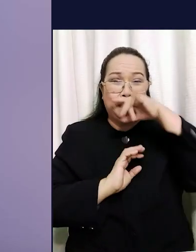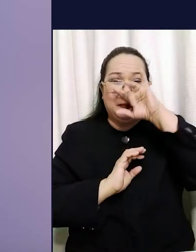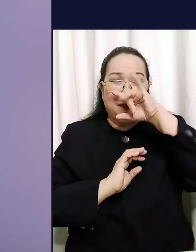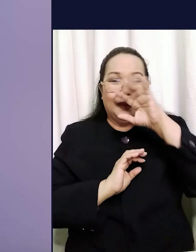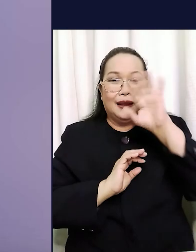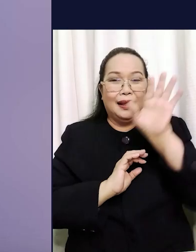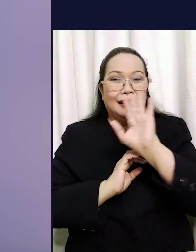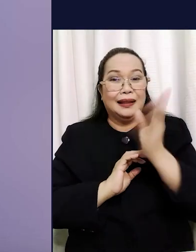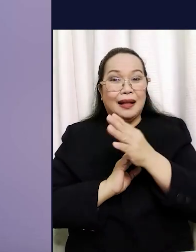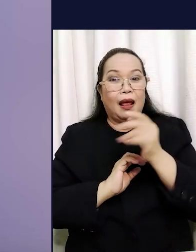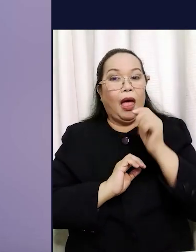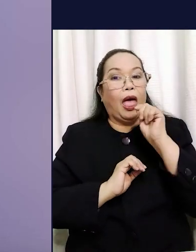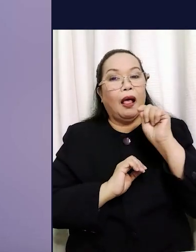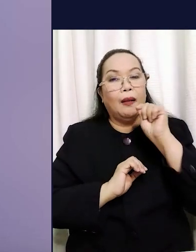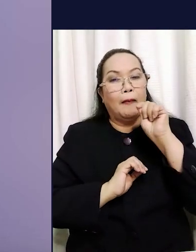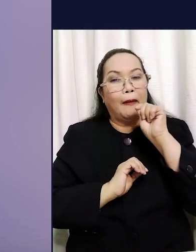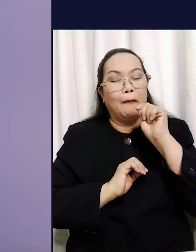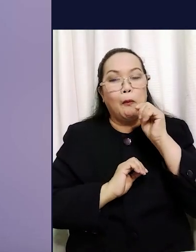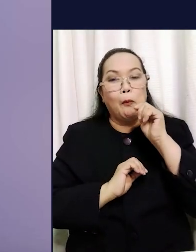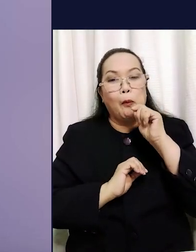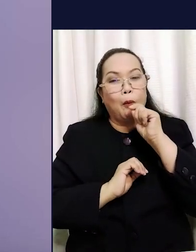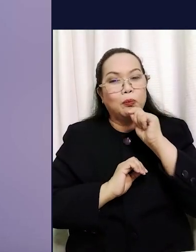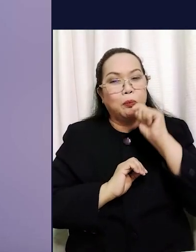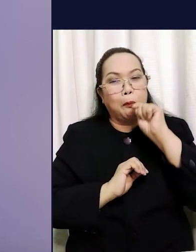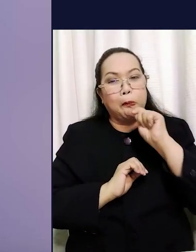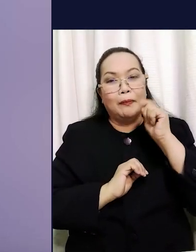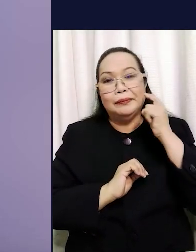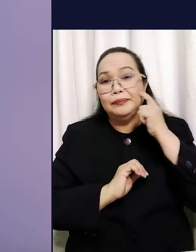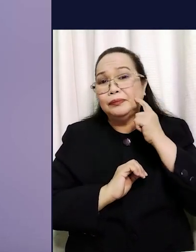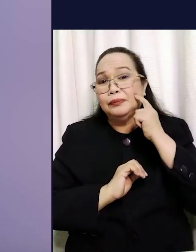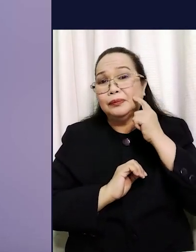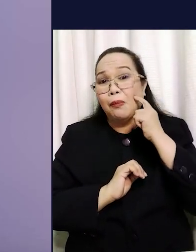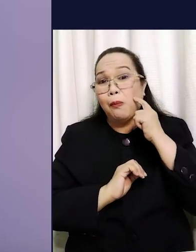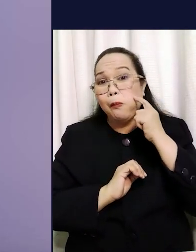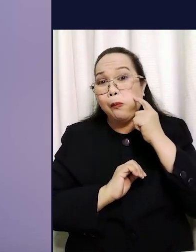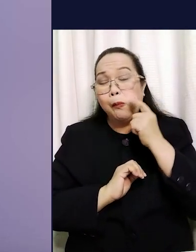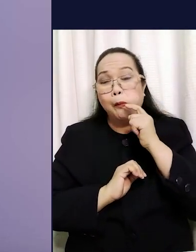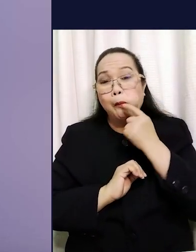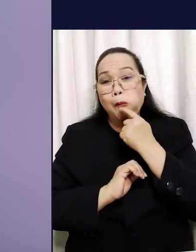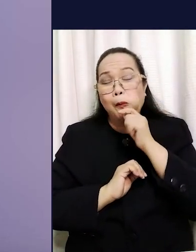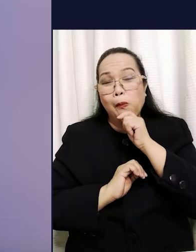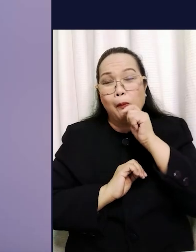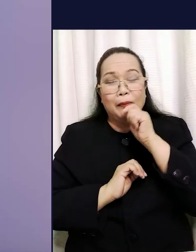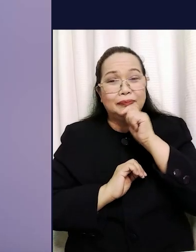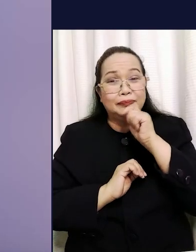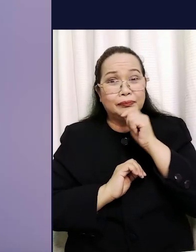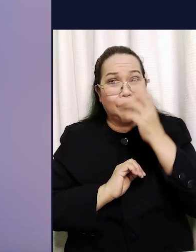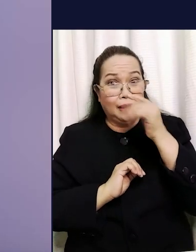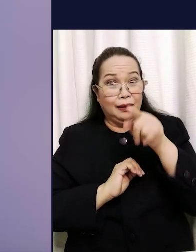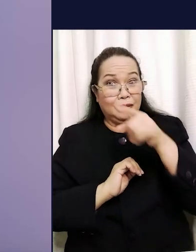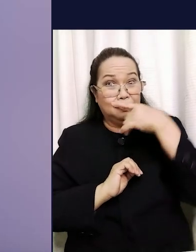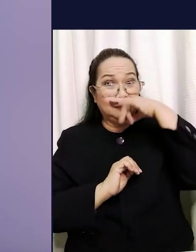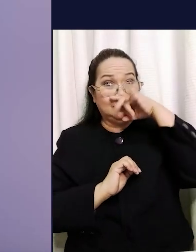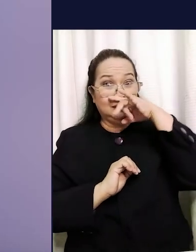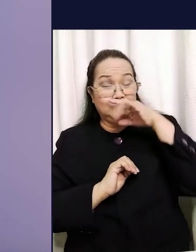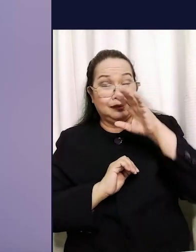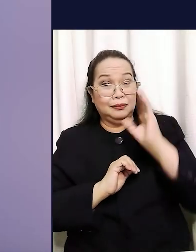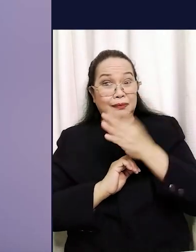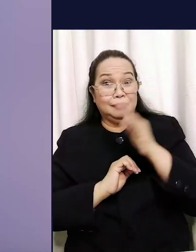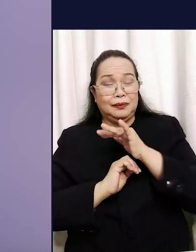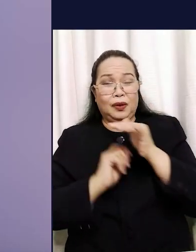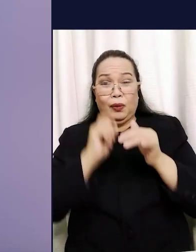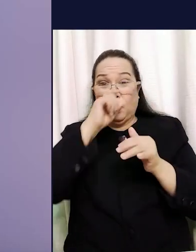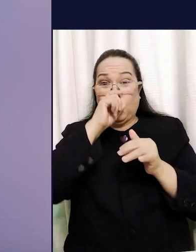di ba? Parang nagbabalik ka sa pagkabata, sinasabing ganyan. Dahil yung ways natin ay parang